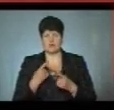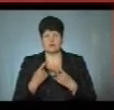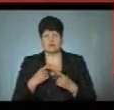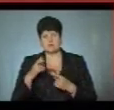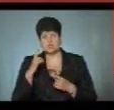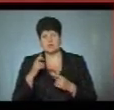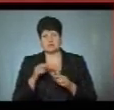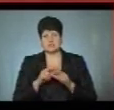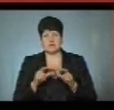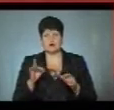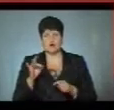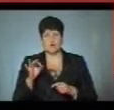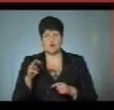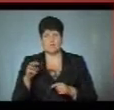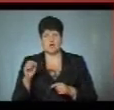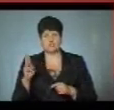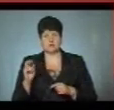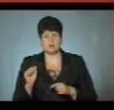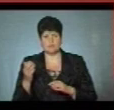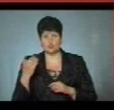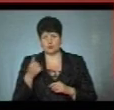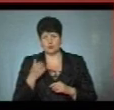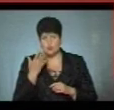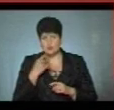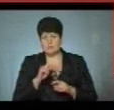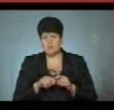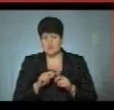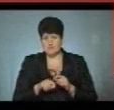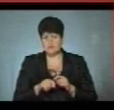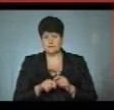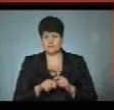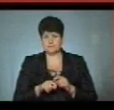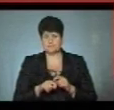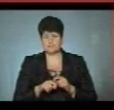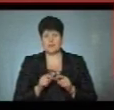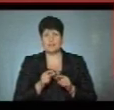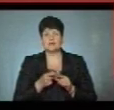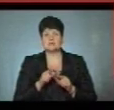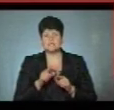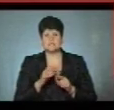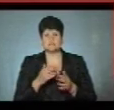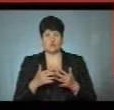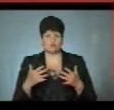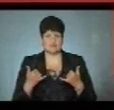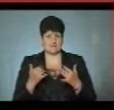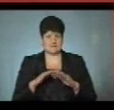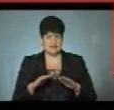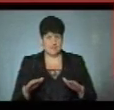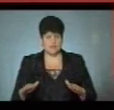заход «Ромашка» в минулому році, коли ми перевірили ці споруди для дітей, тобто